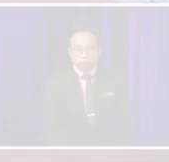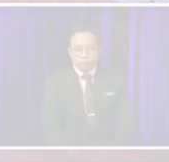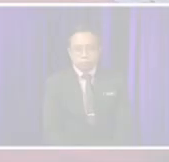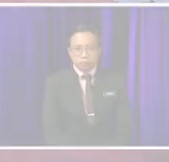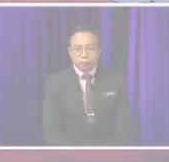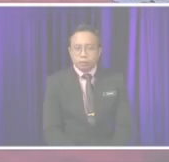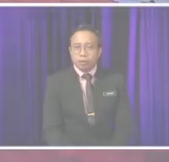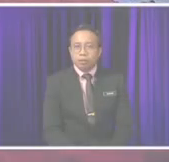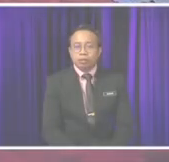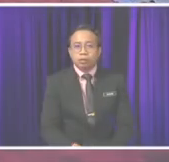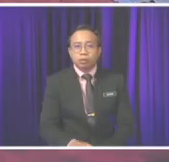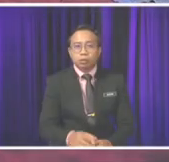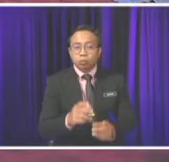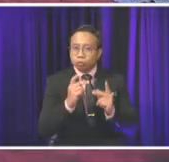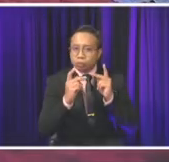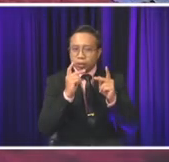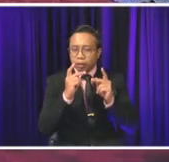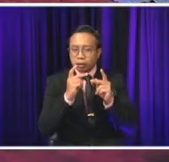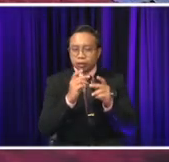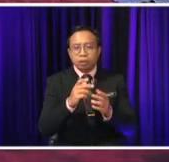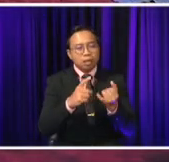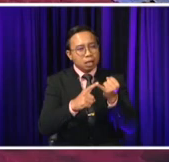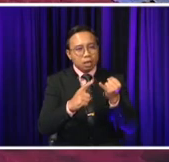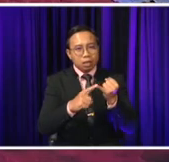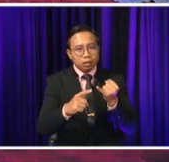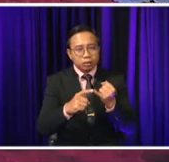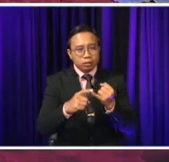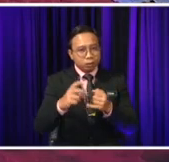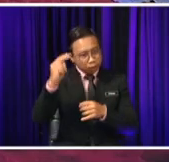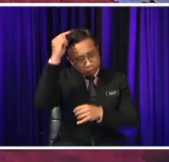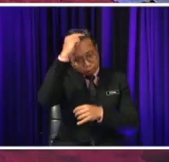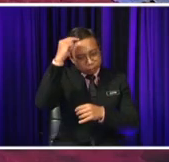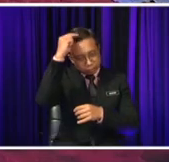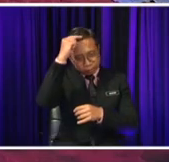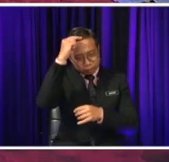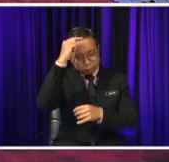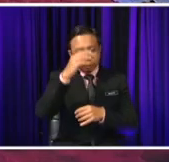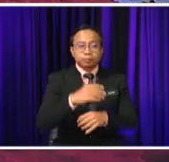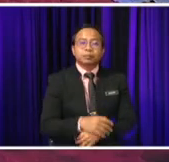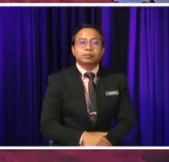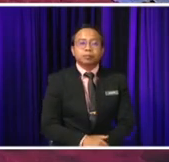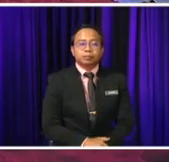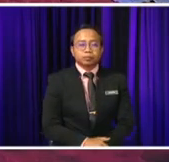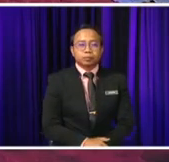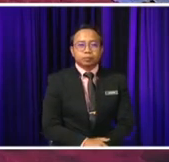sedotan khutbah terakhir rasulullah shallallahu alaihi wasallam